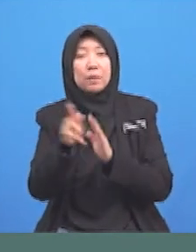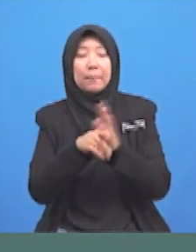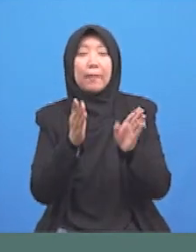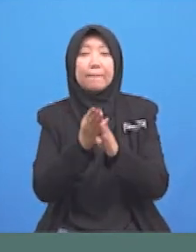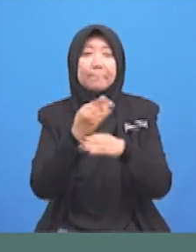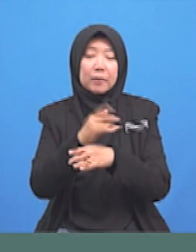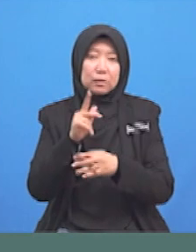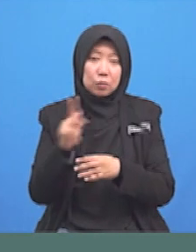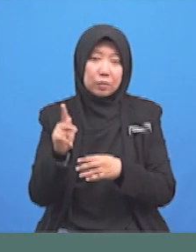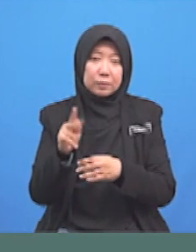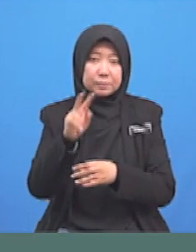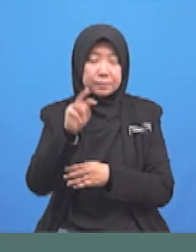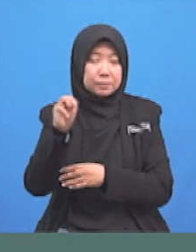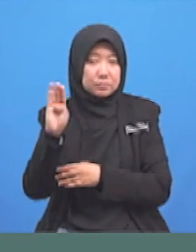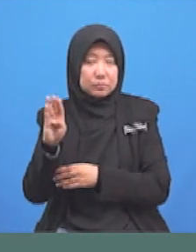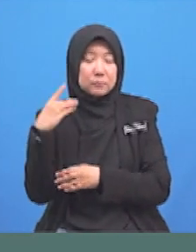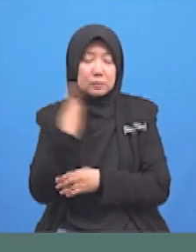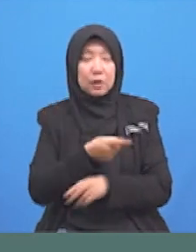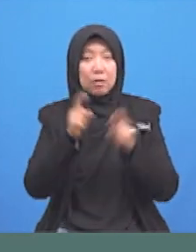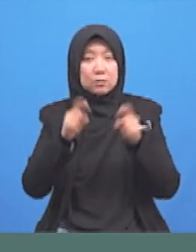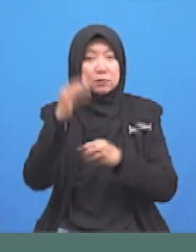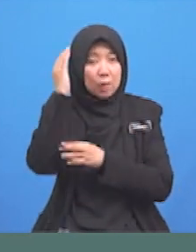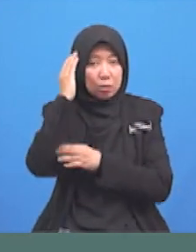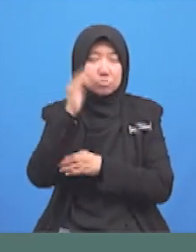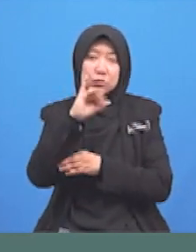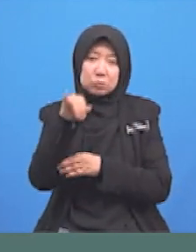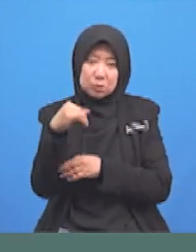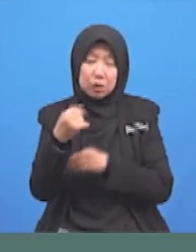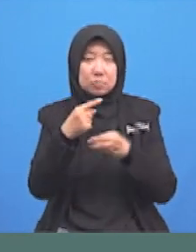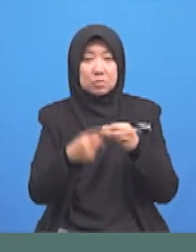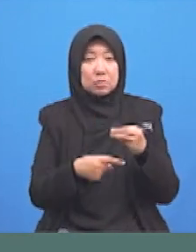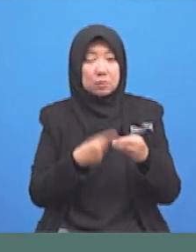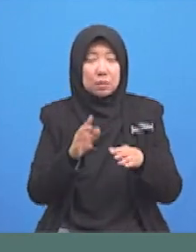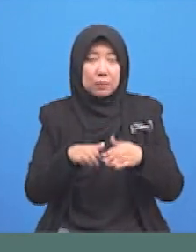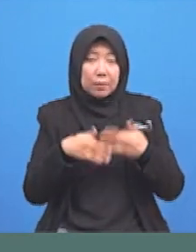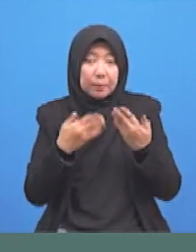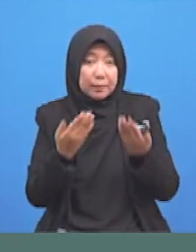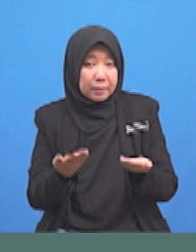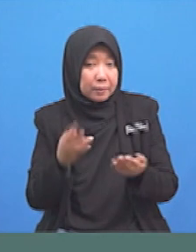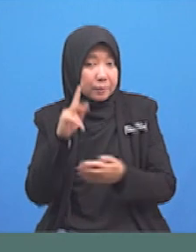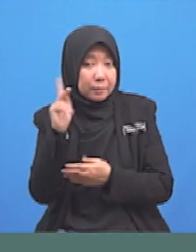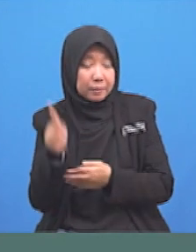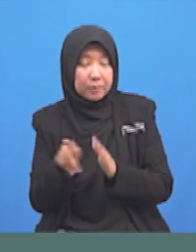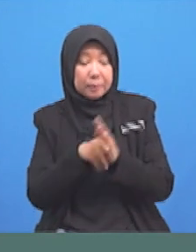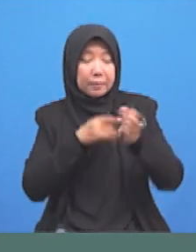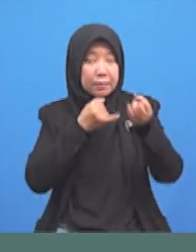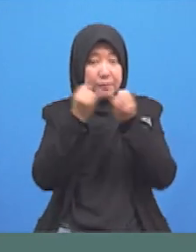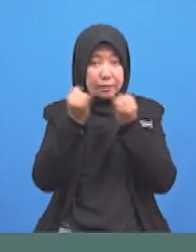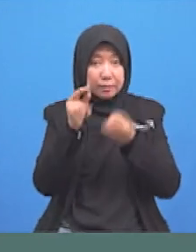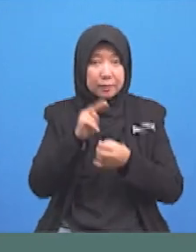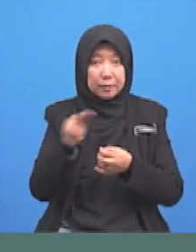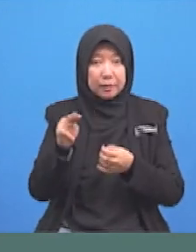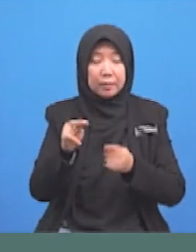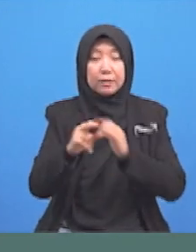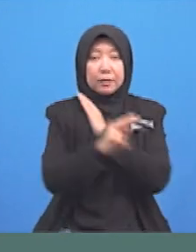Melayu Bersekutu, kita perlu mengetahui juga tentang bagaimanakah pentadbiran negeri-negeri